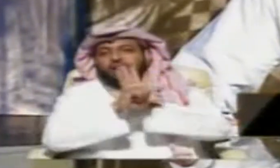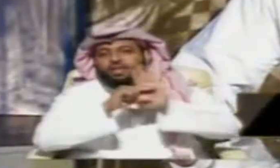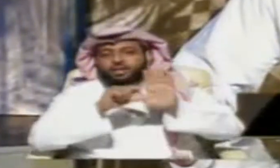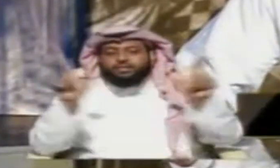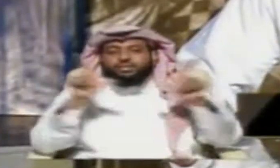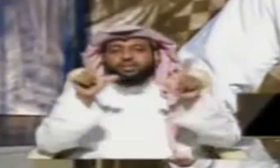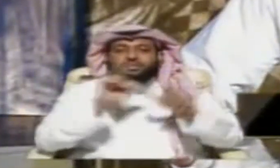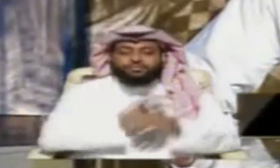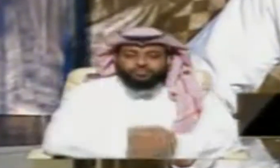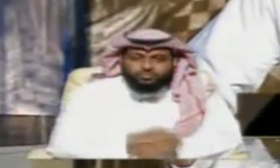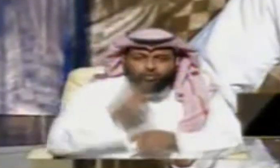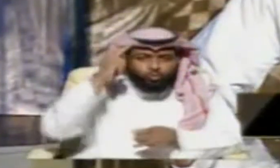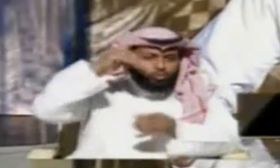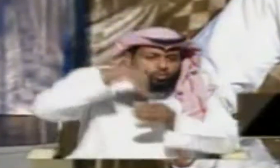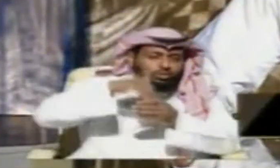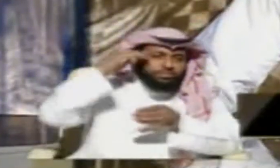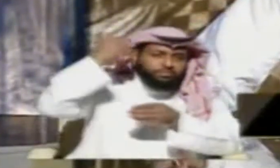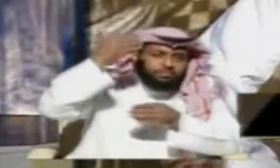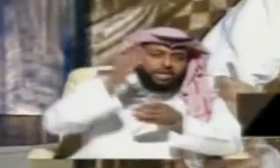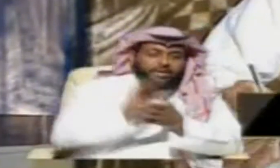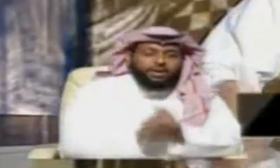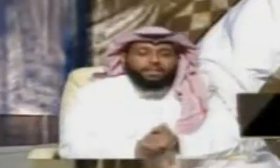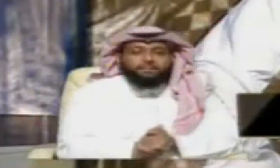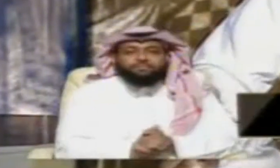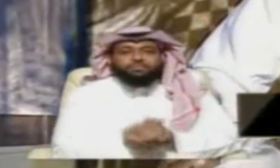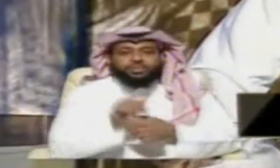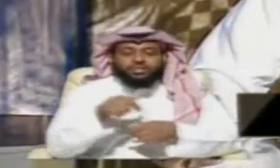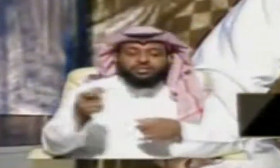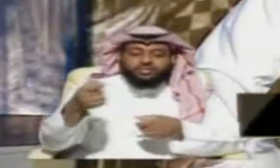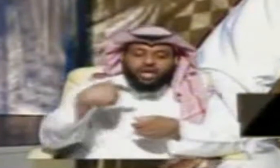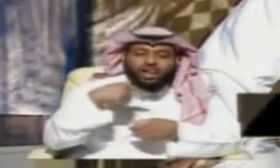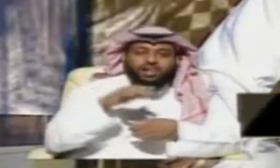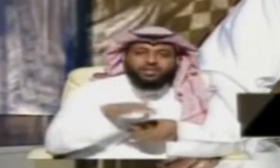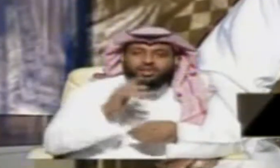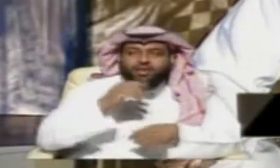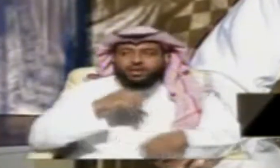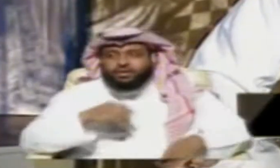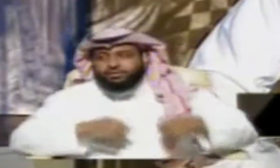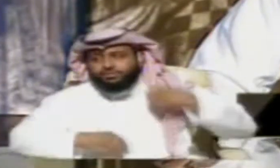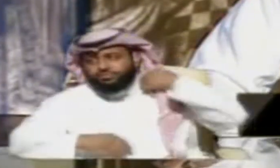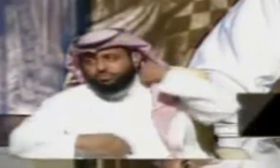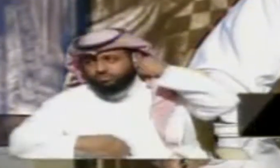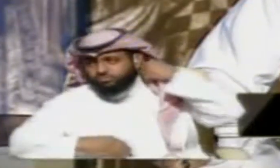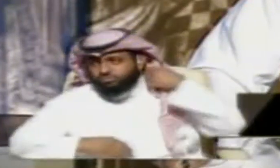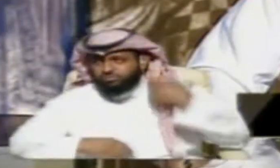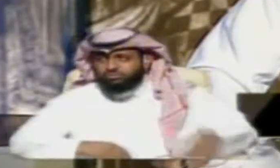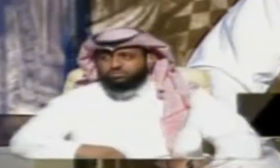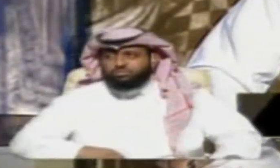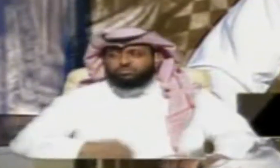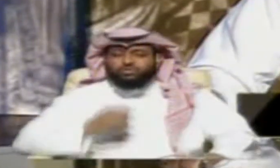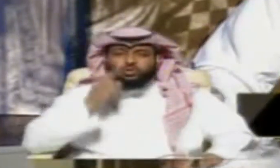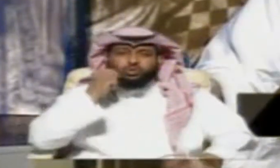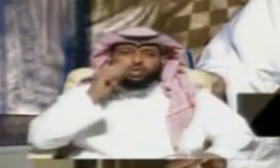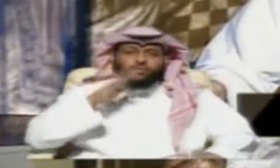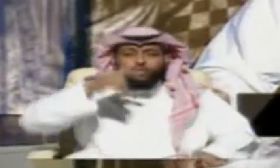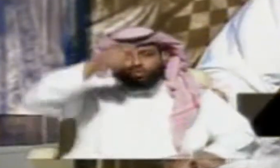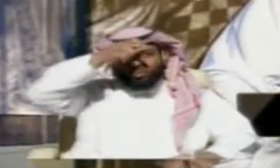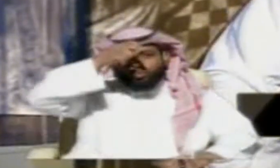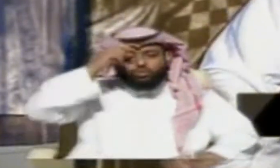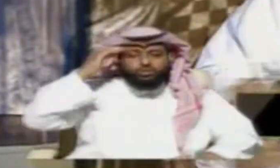الشاشة من داخل المملكة وكذلك من خارجها. أخذ الأخ الكريم جهاد من تونس،